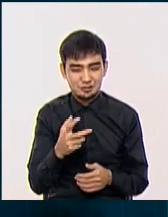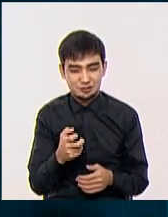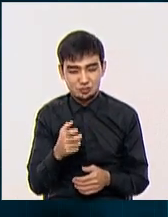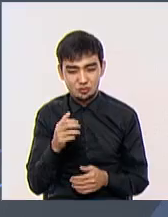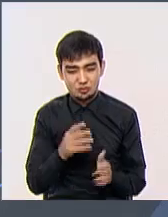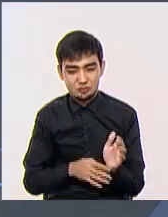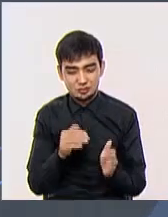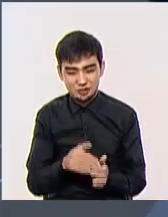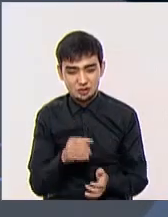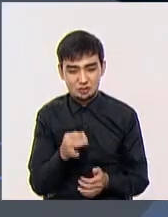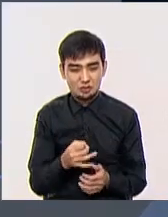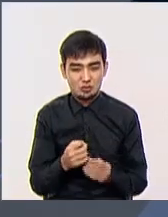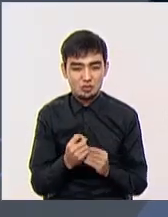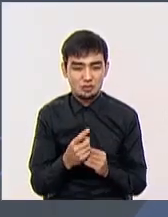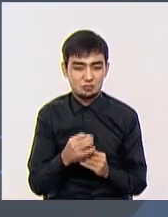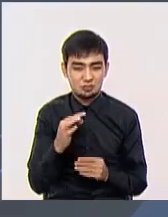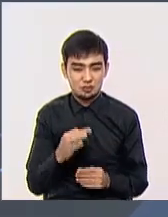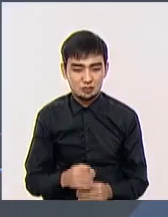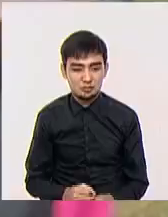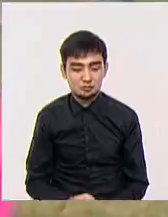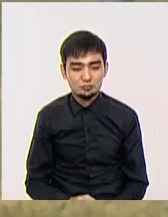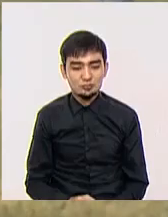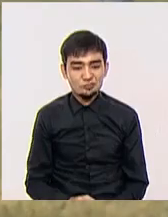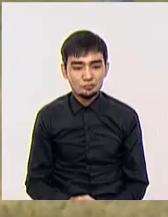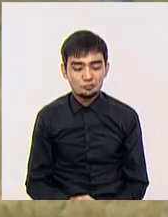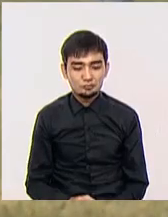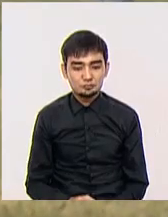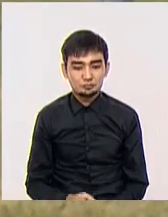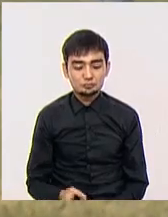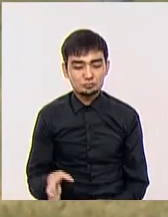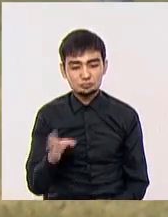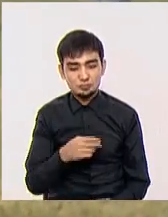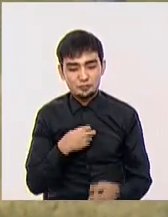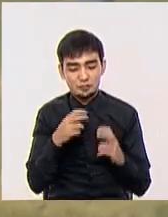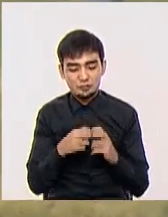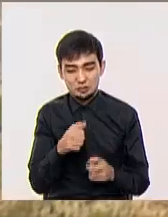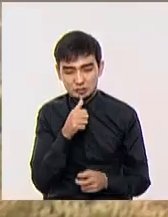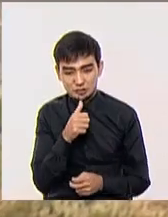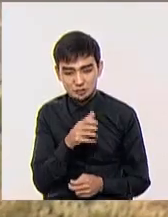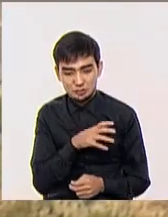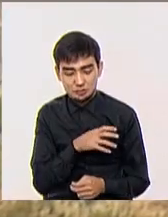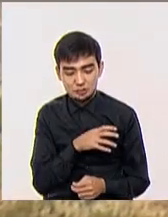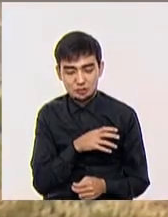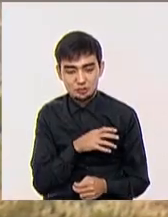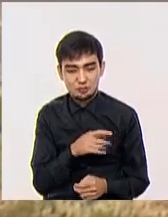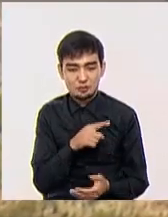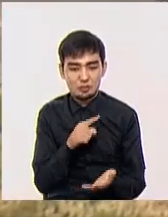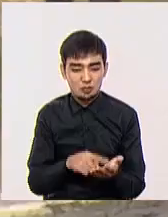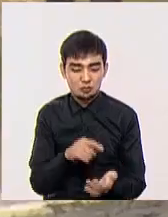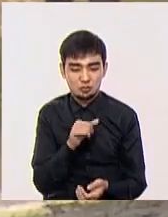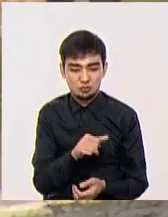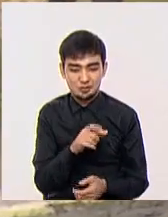11 процентов опрошенных мы решили провести опрос среди